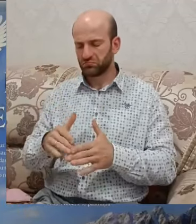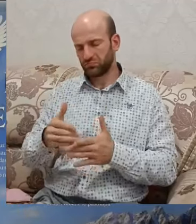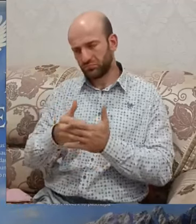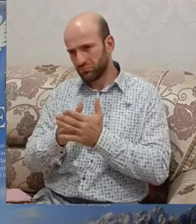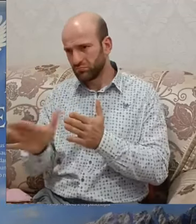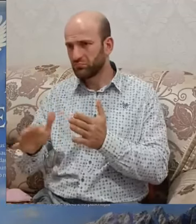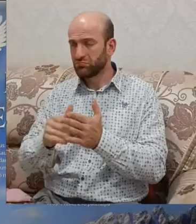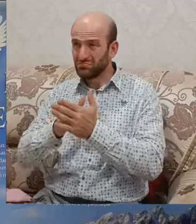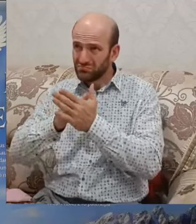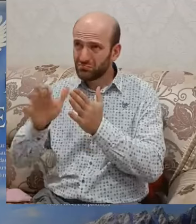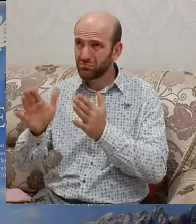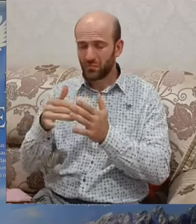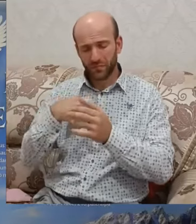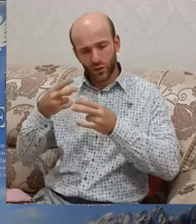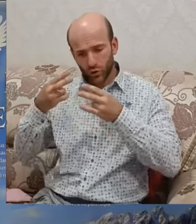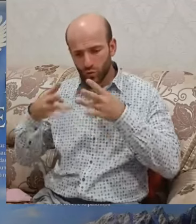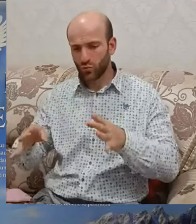Amen.